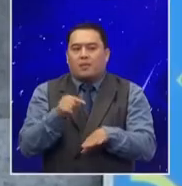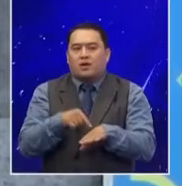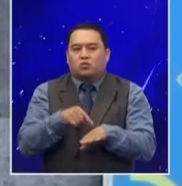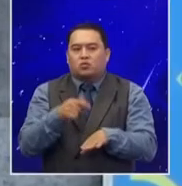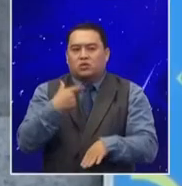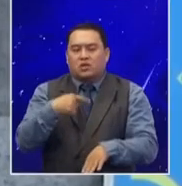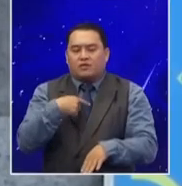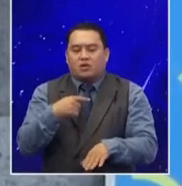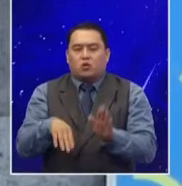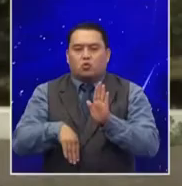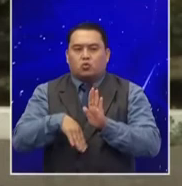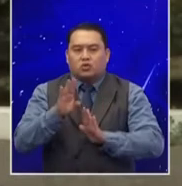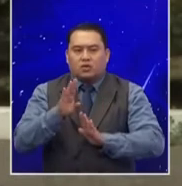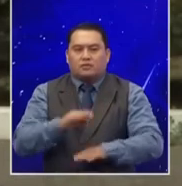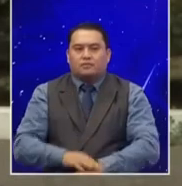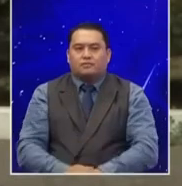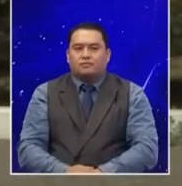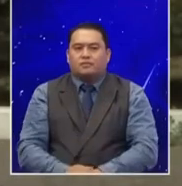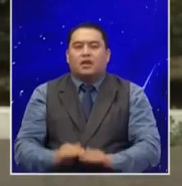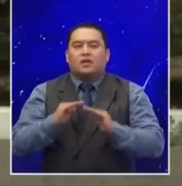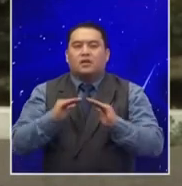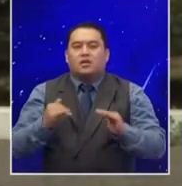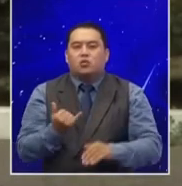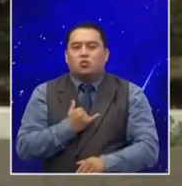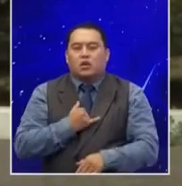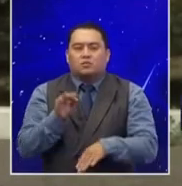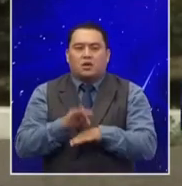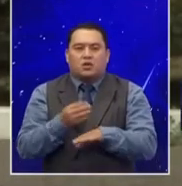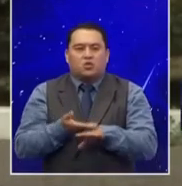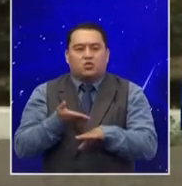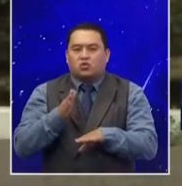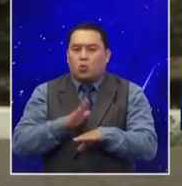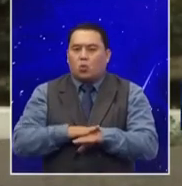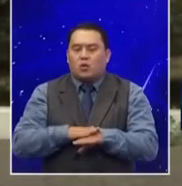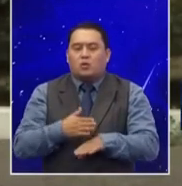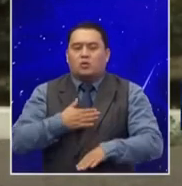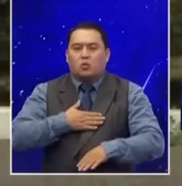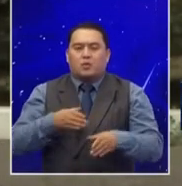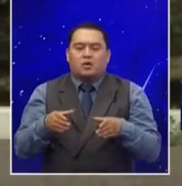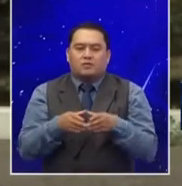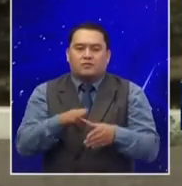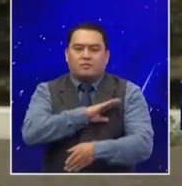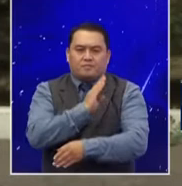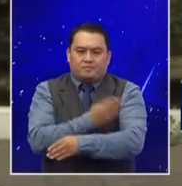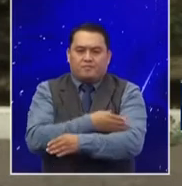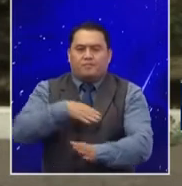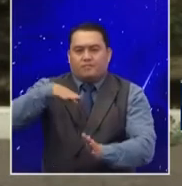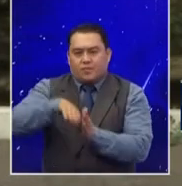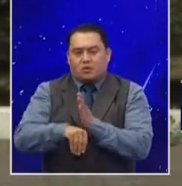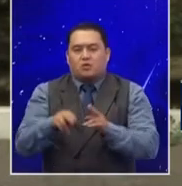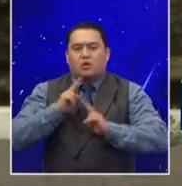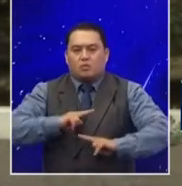себя немного лучше. Дети у нас тяжелые, но несмотря на это, коллектив очень слаженно, хорошо